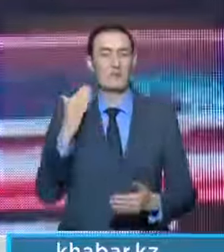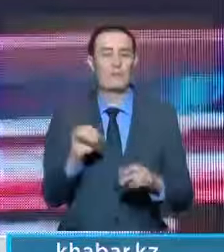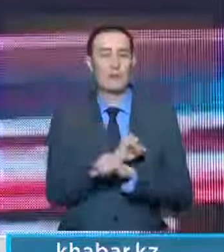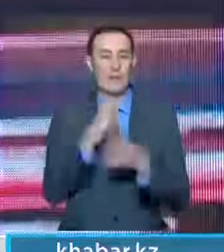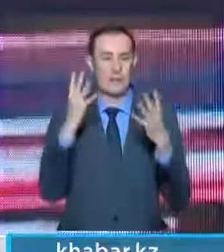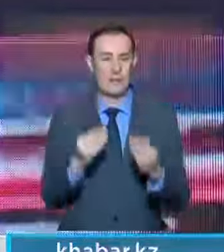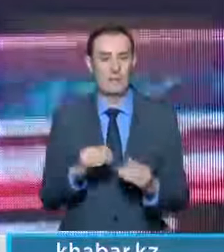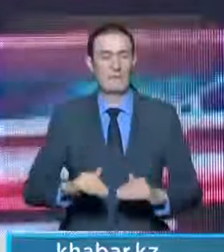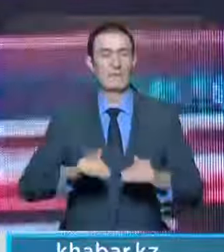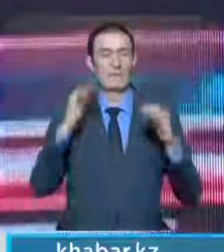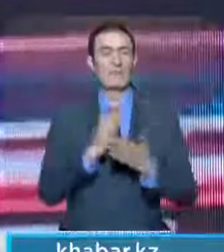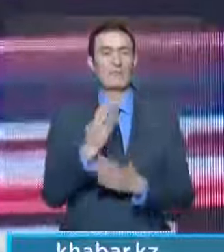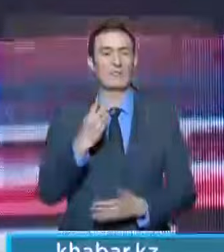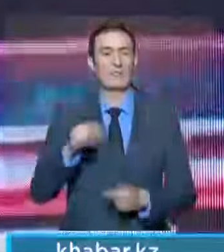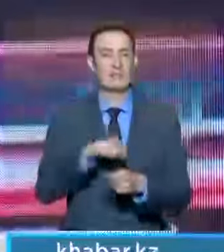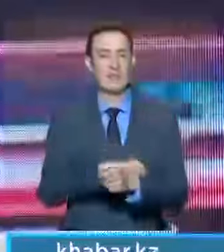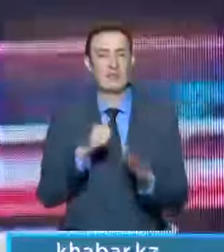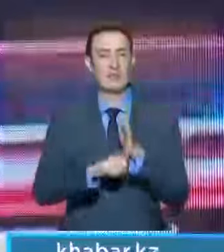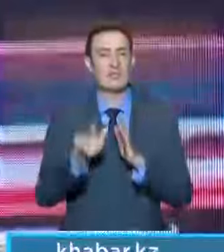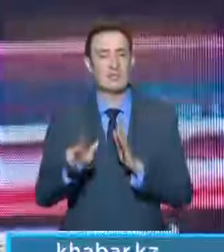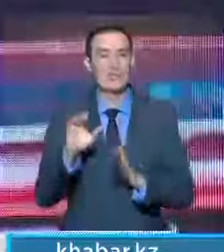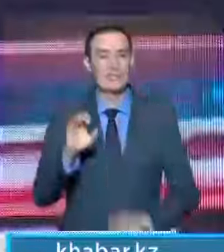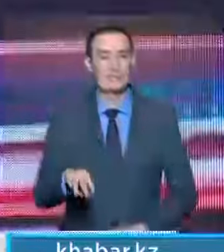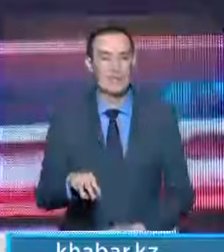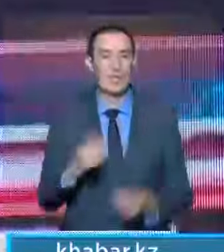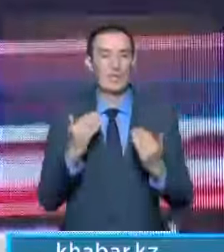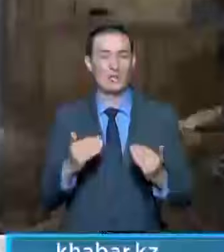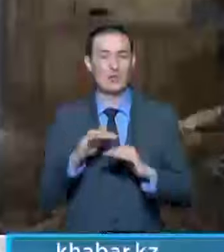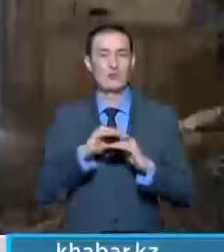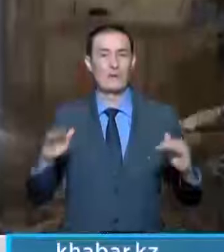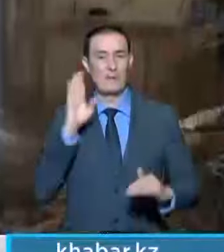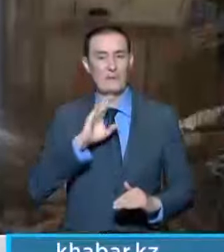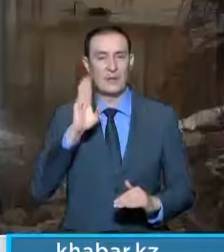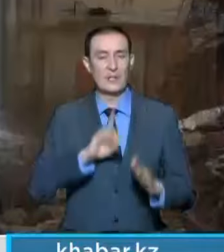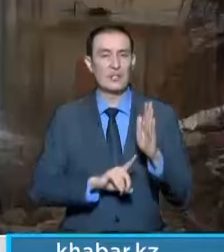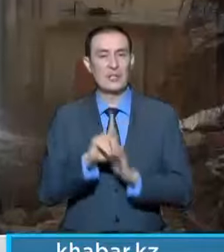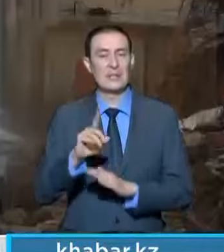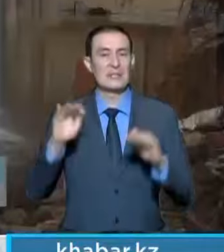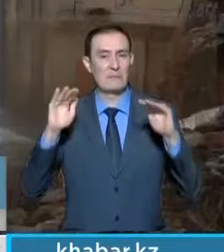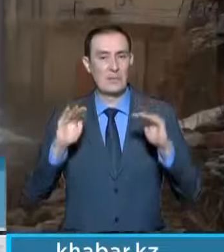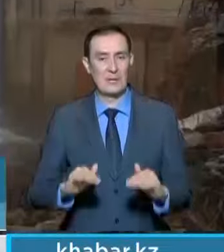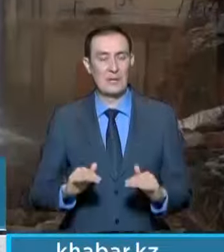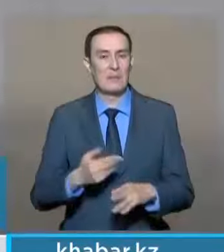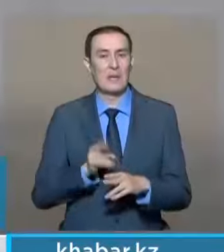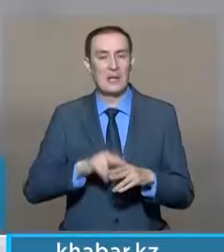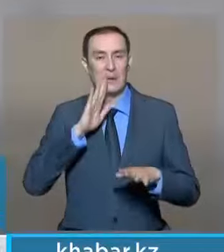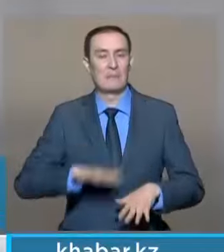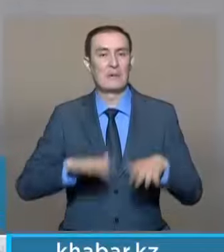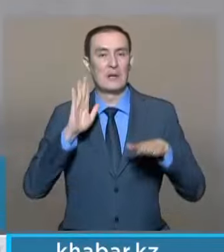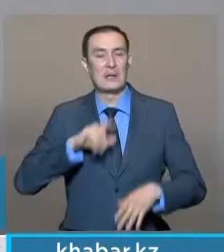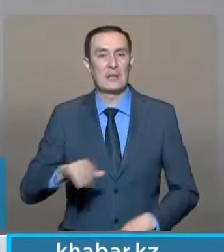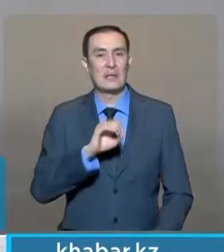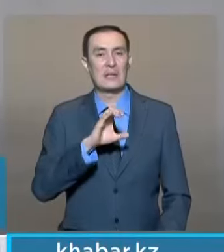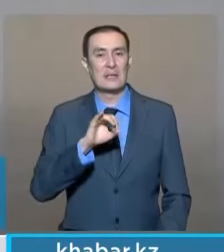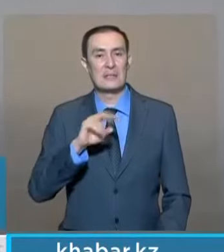выходные. Его высота составила 3 метра 63 сантиметра. Сейчас уровень воды пошел на спад. При этом подъем реки